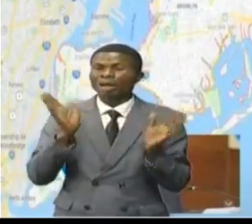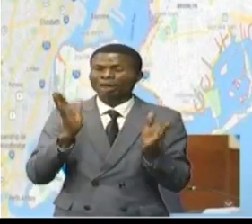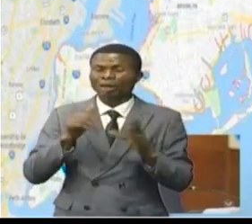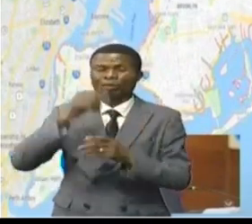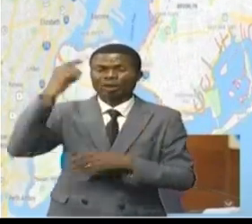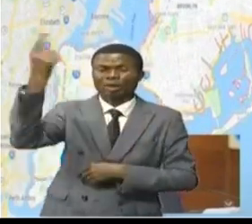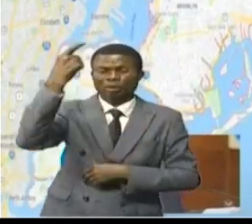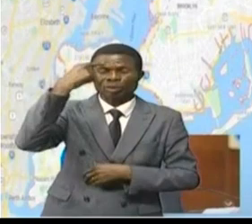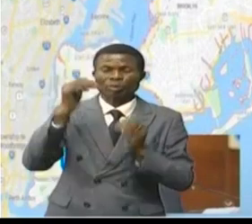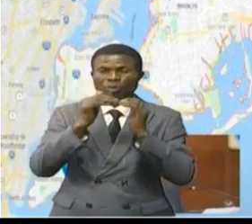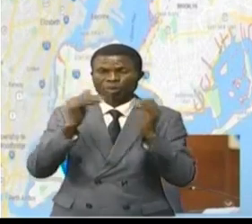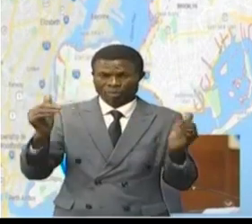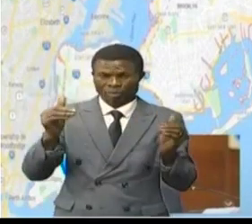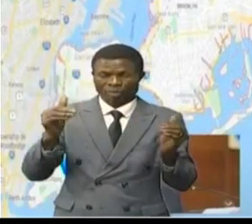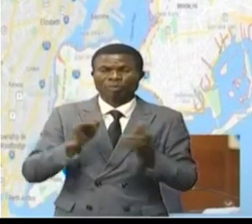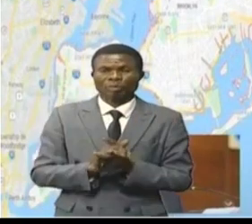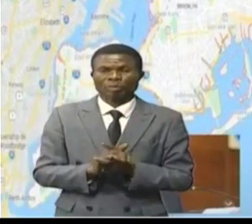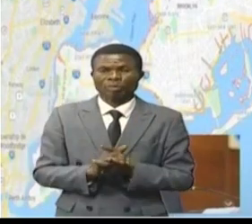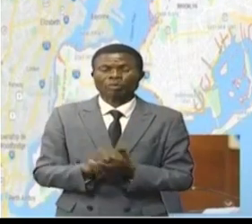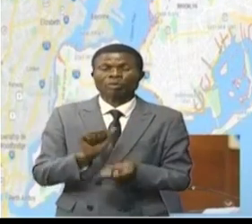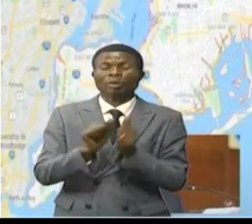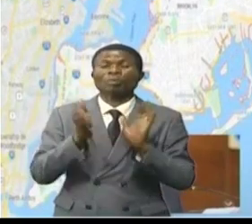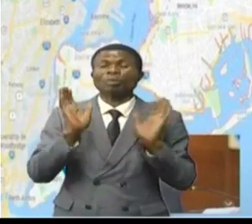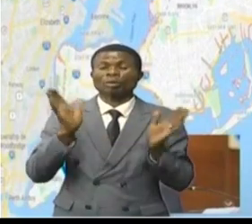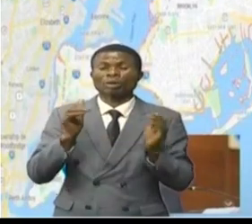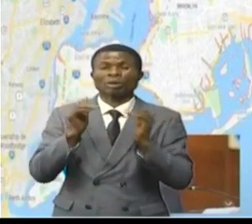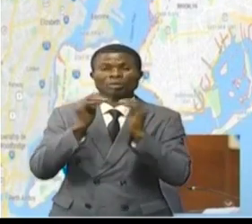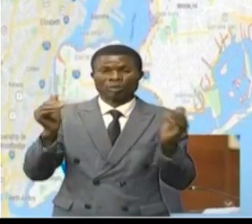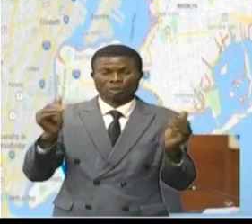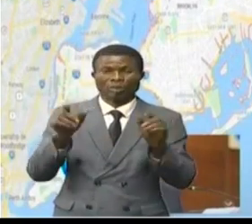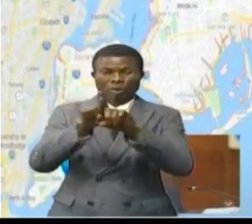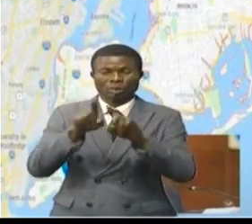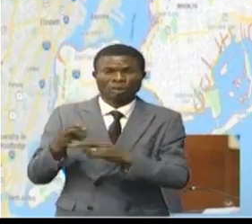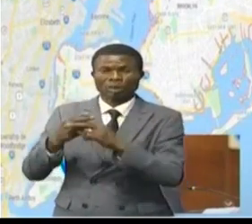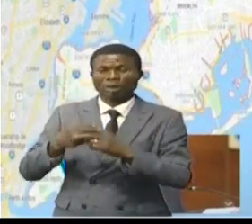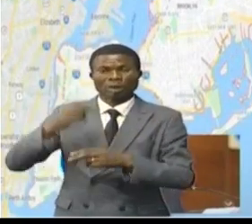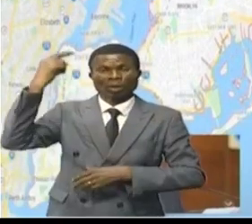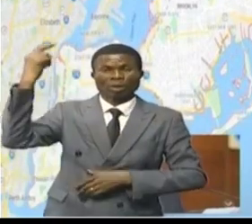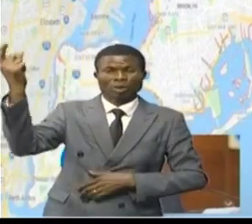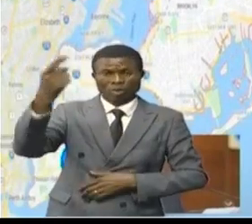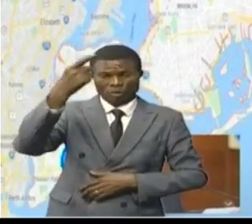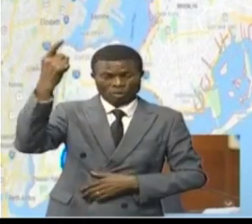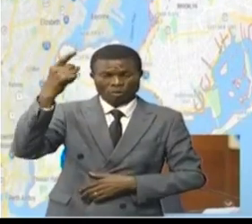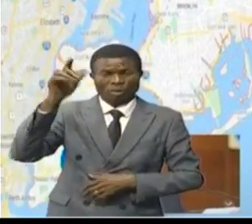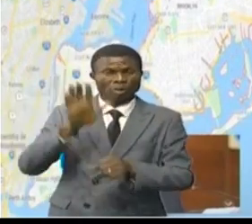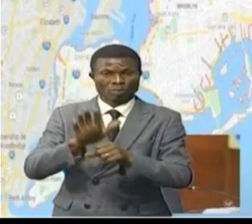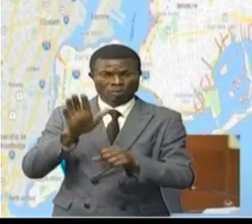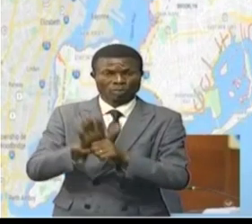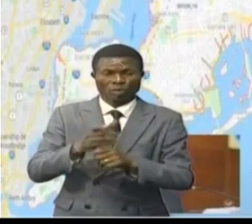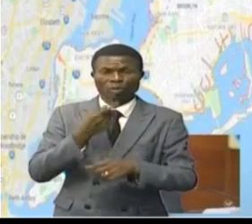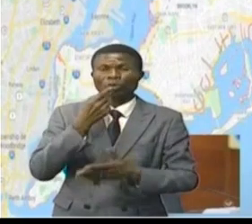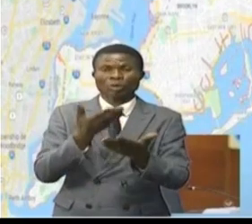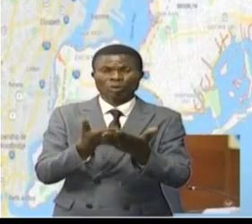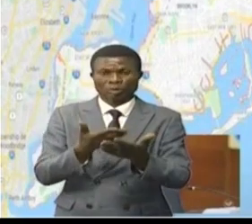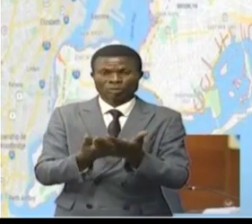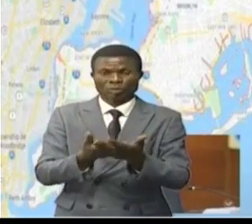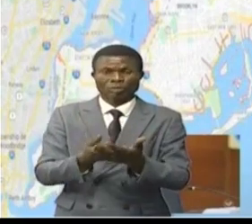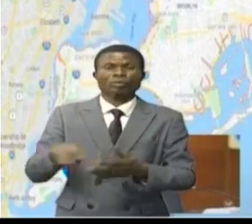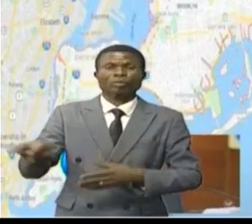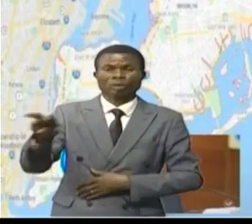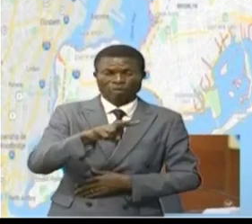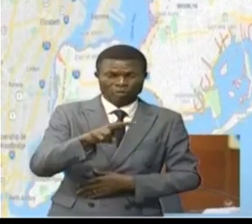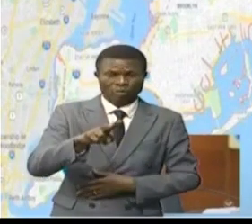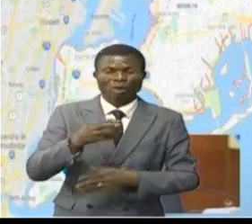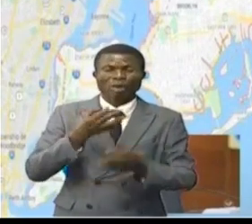paix. Les risques pour la paix et la sécurité mondiale sont immenses, a-t-il dit, avant